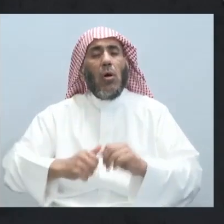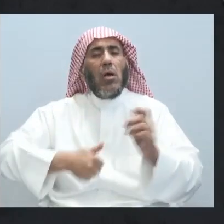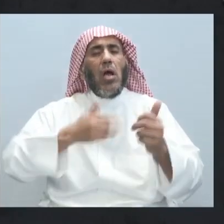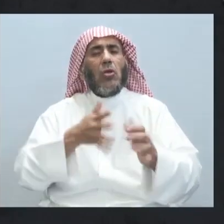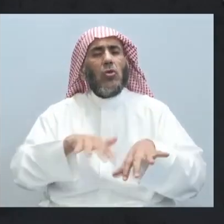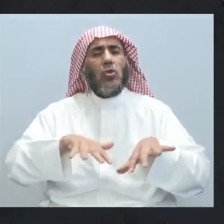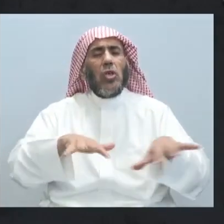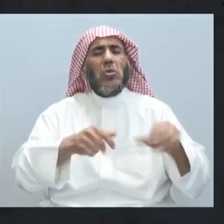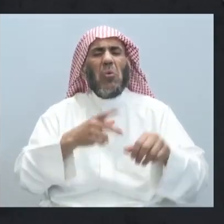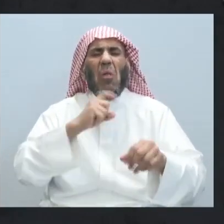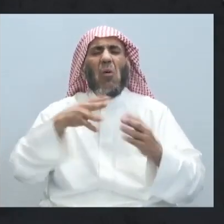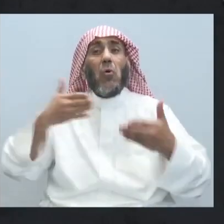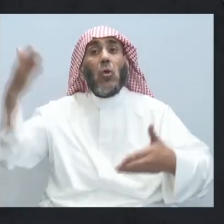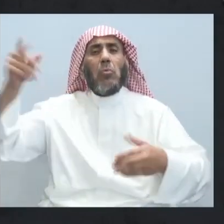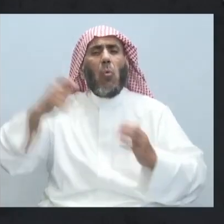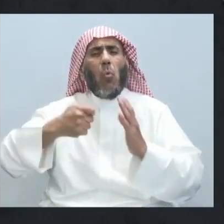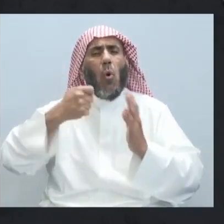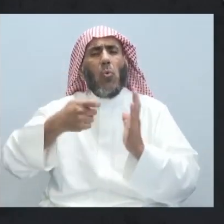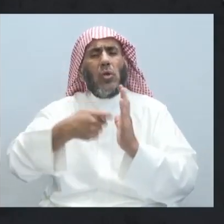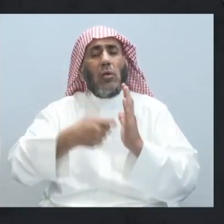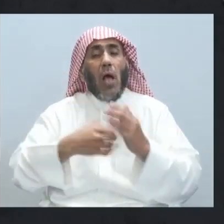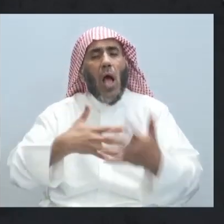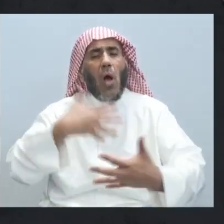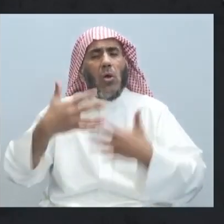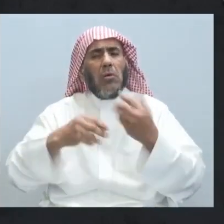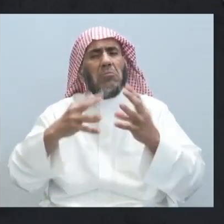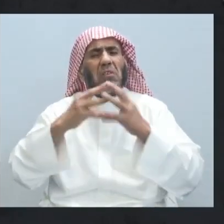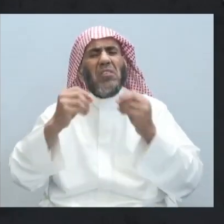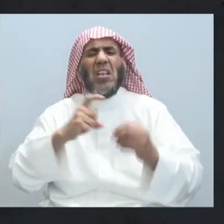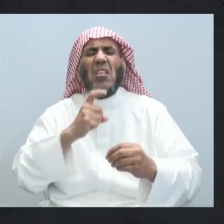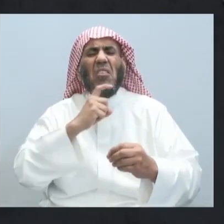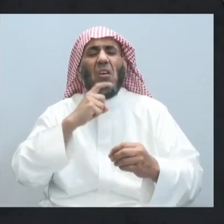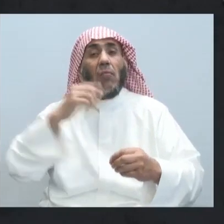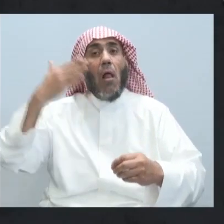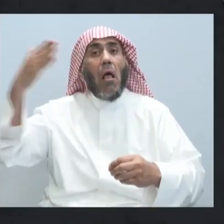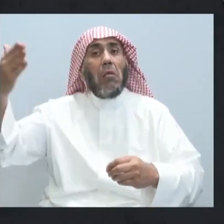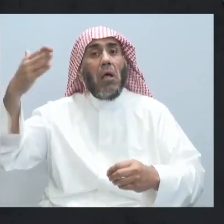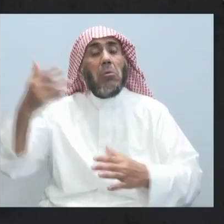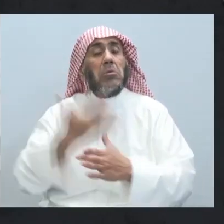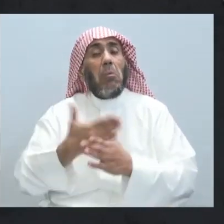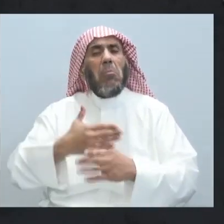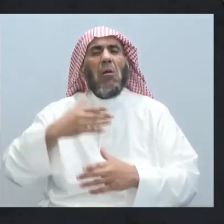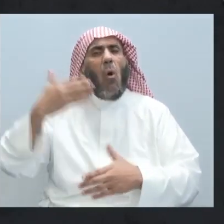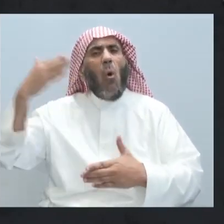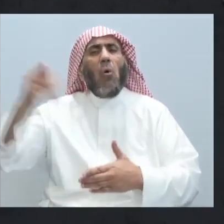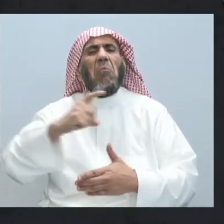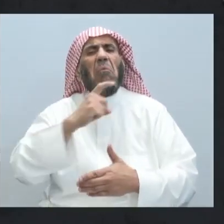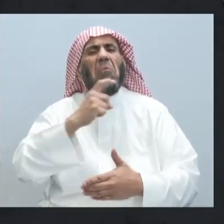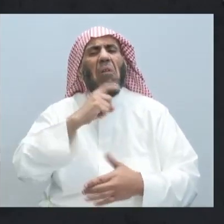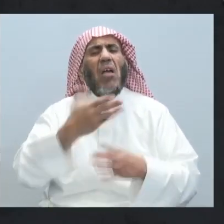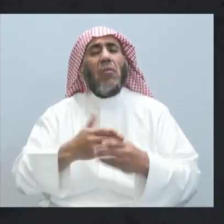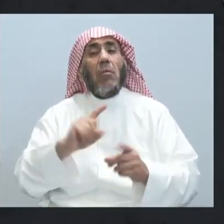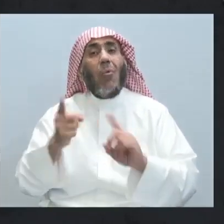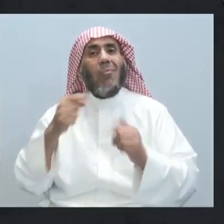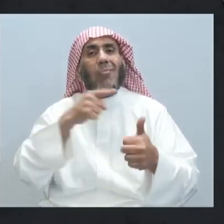الخطابه وقويت الكتابه حاول ان تجد تفسيرا لضعف الخطابه لماذا ضعفت الخطابه مقارنه